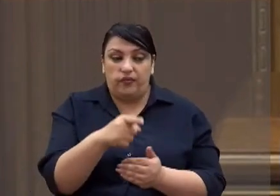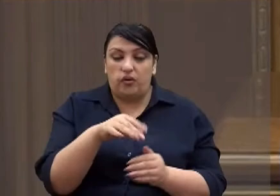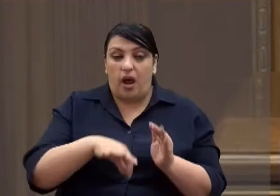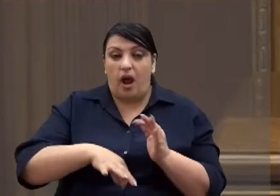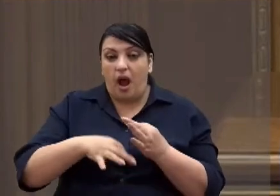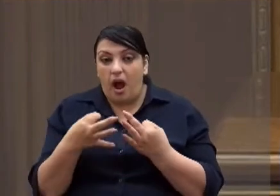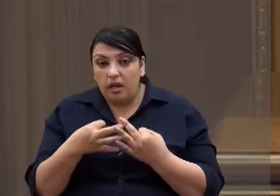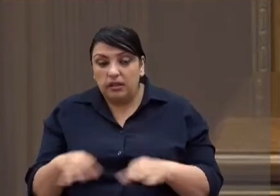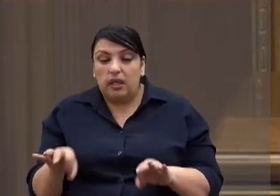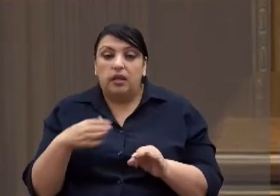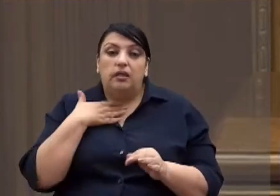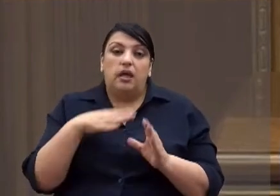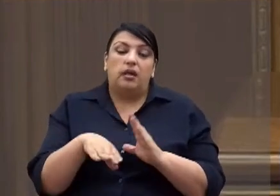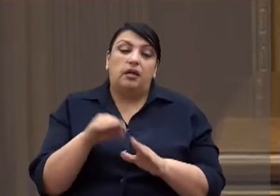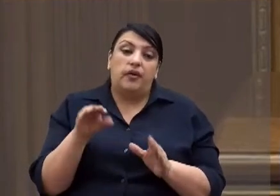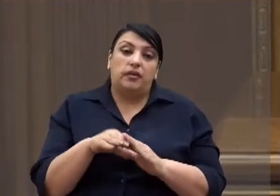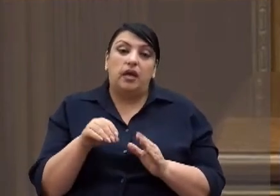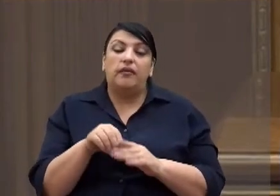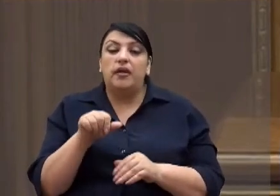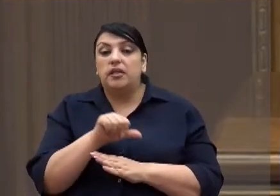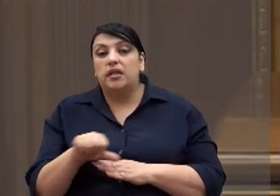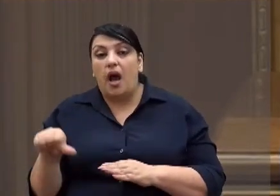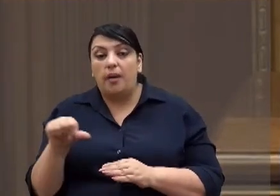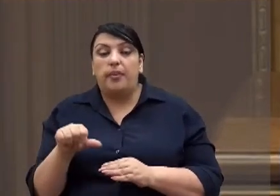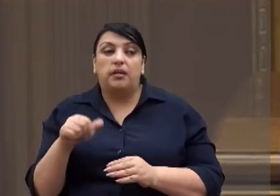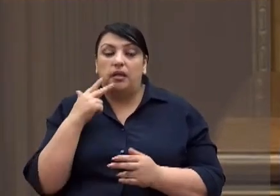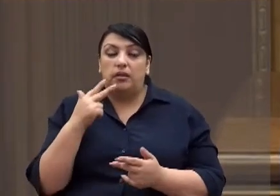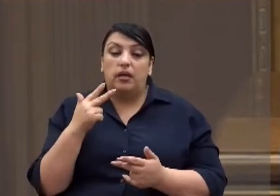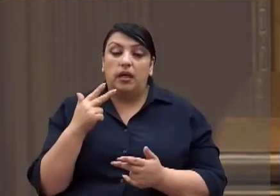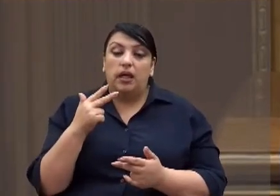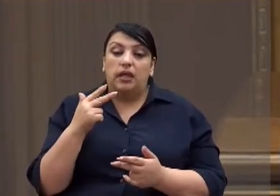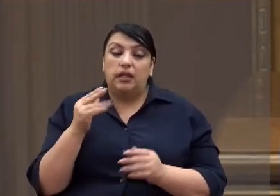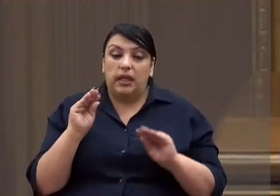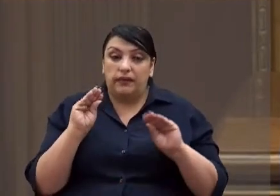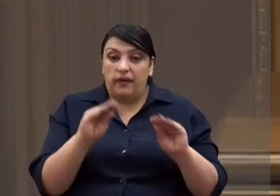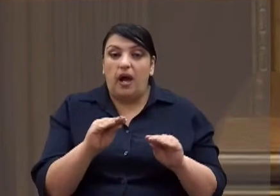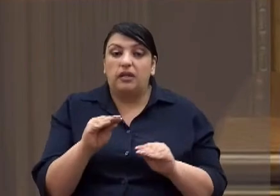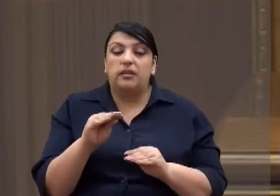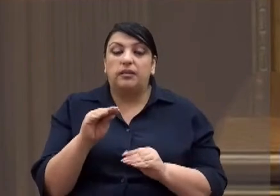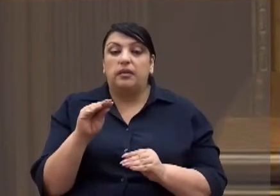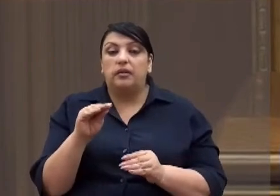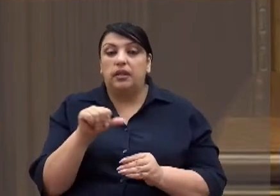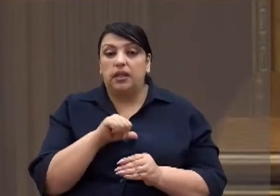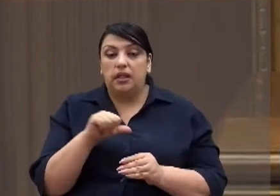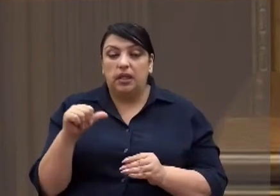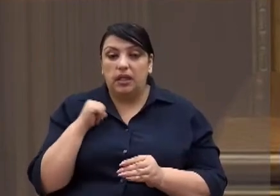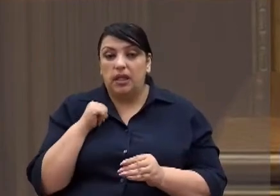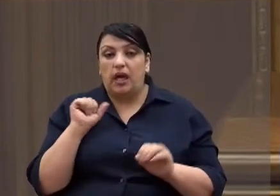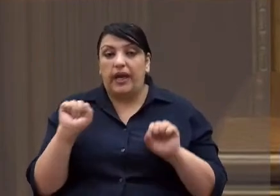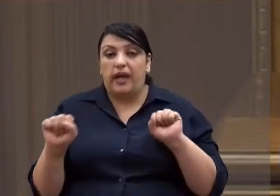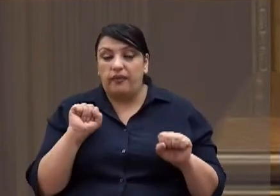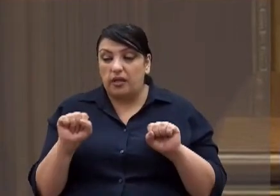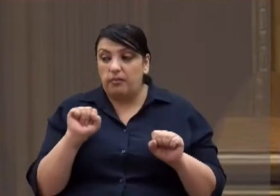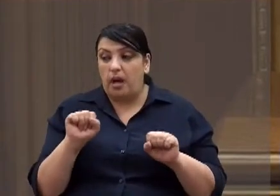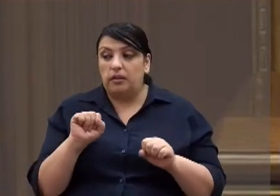ընտրությունների, հանրաքվեների և սահմանադրությամբ նախատեսված պետական և տեղական ինքնակառավարման մարմինների